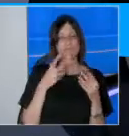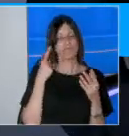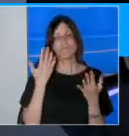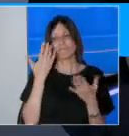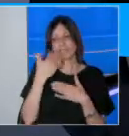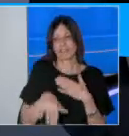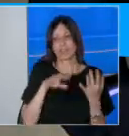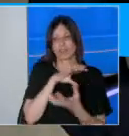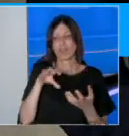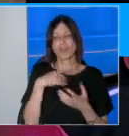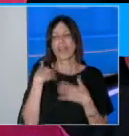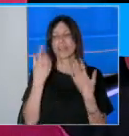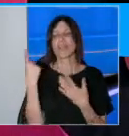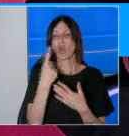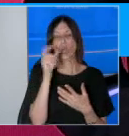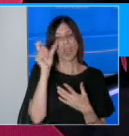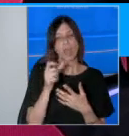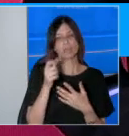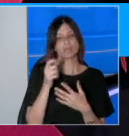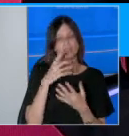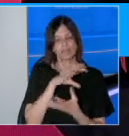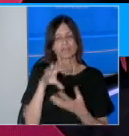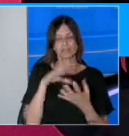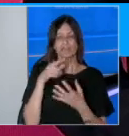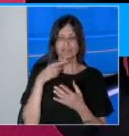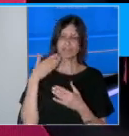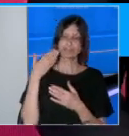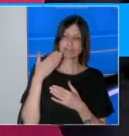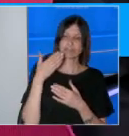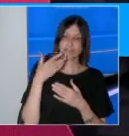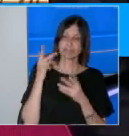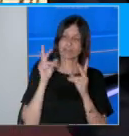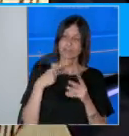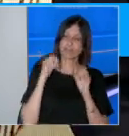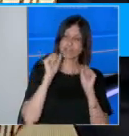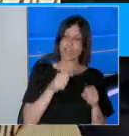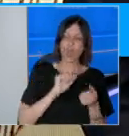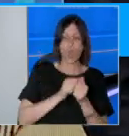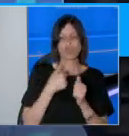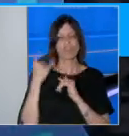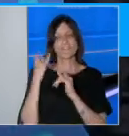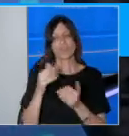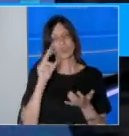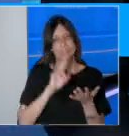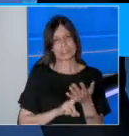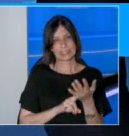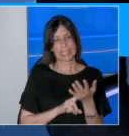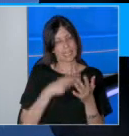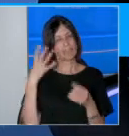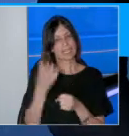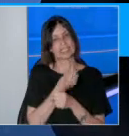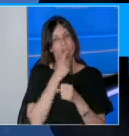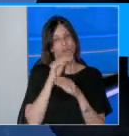של השכונתי שליטה שם, או יעשו צדק ויביאו את הצדק למקום הזה, ממילא גם ישיגו שם שקט. טוב, זה הרבה